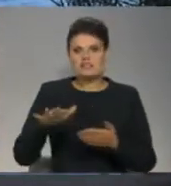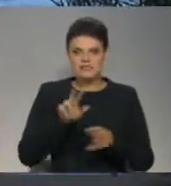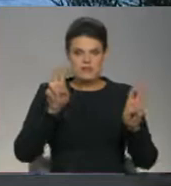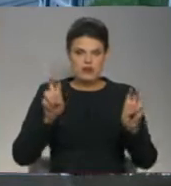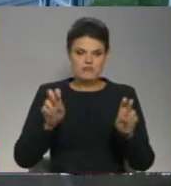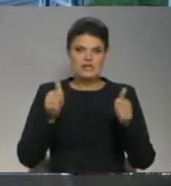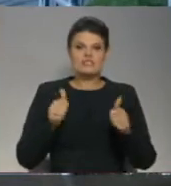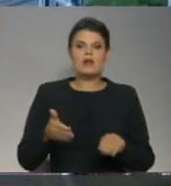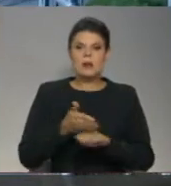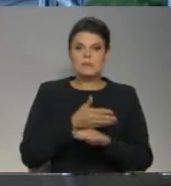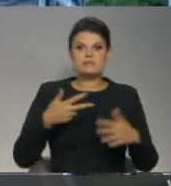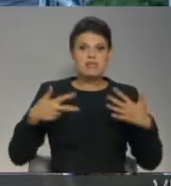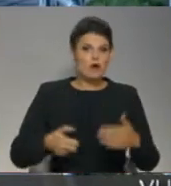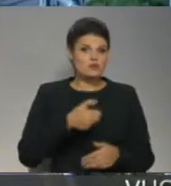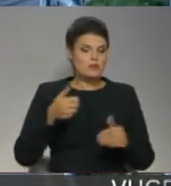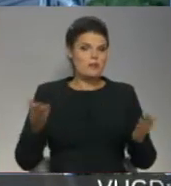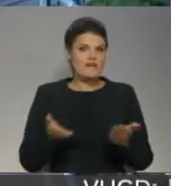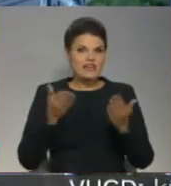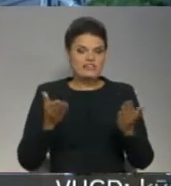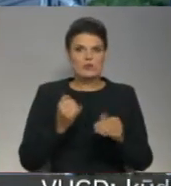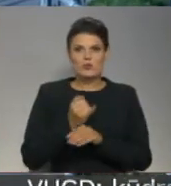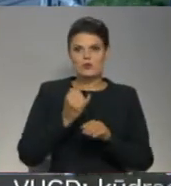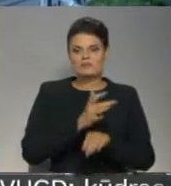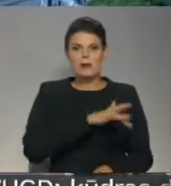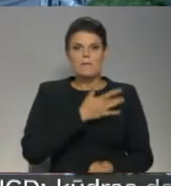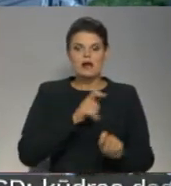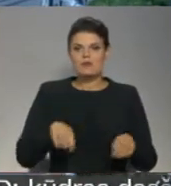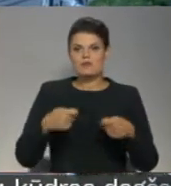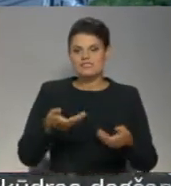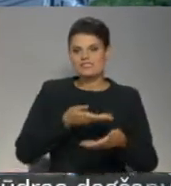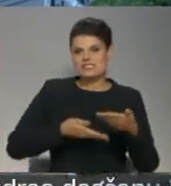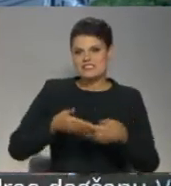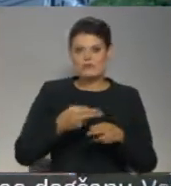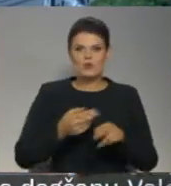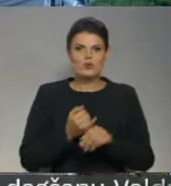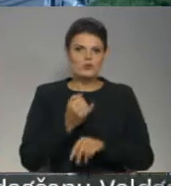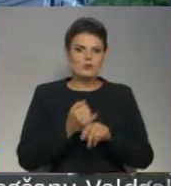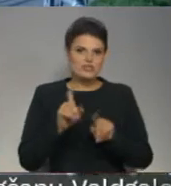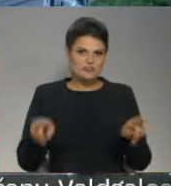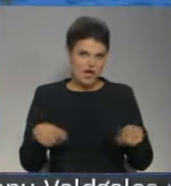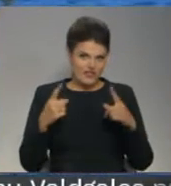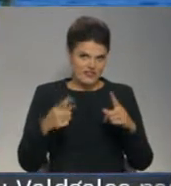izveidots pirms 8 gadiem, lai veicinātu turisma pakalpojumu sniedzēju sadarbību un turisma